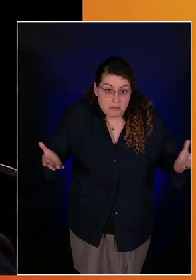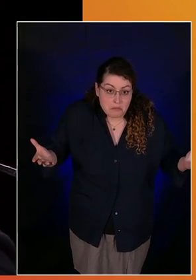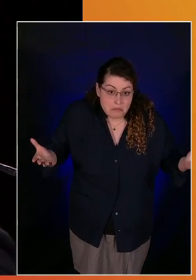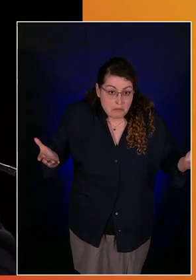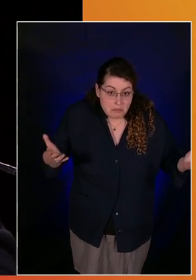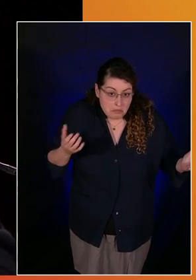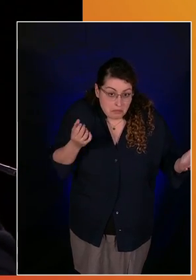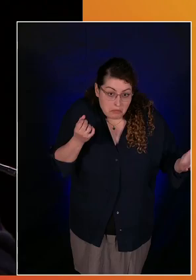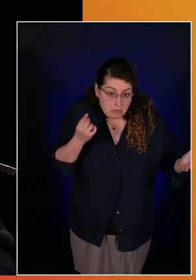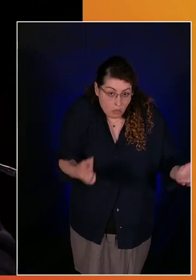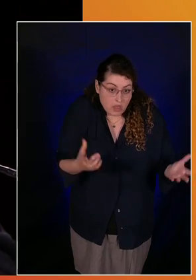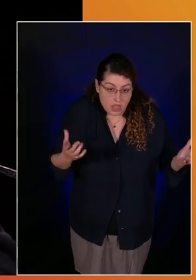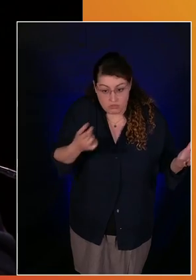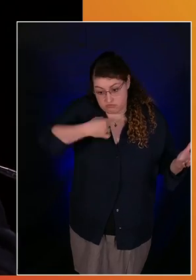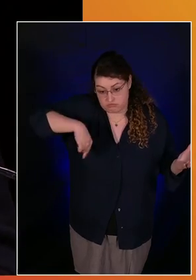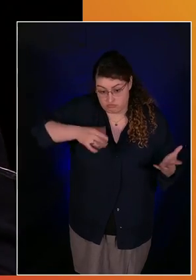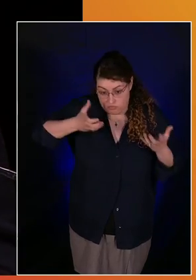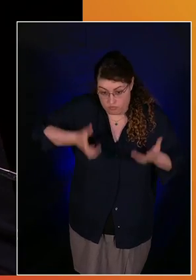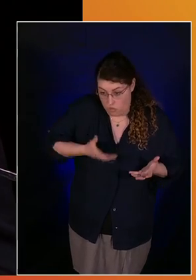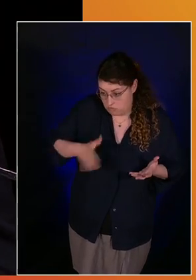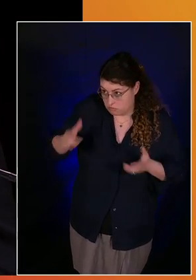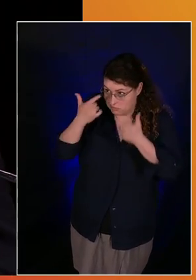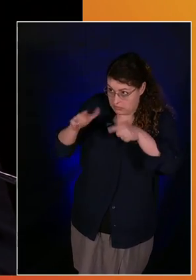ok chacun en tirera leçon et